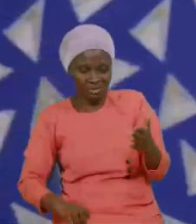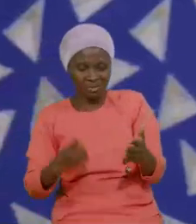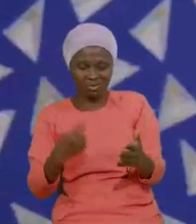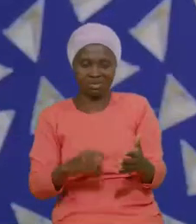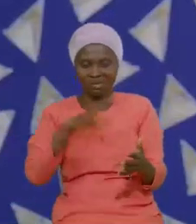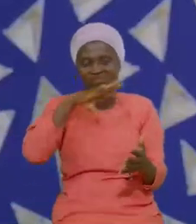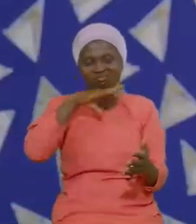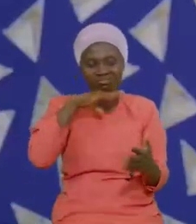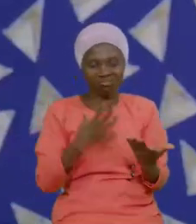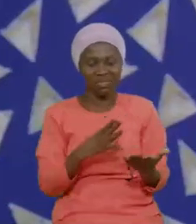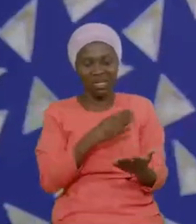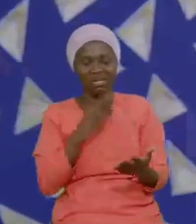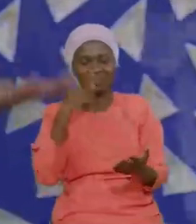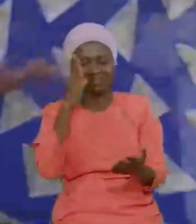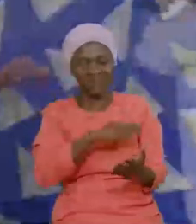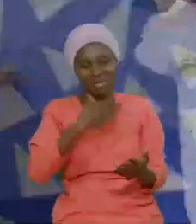faire.